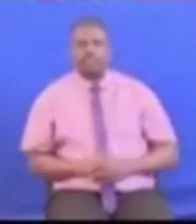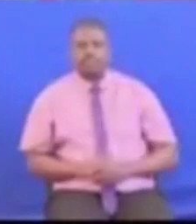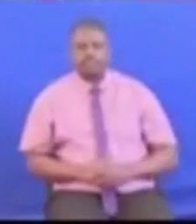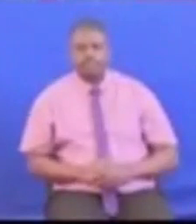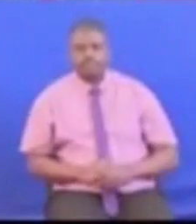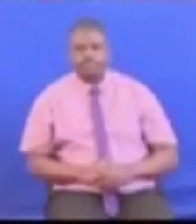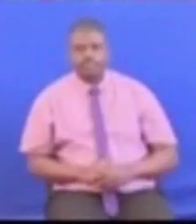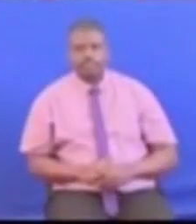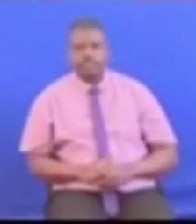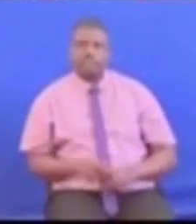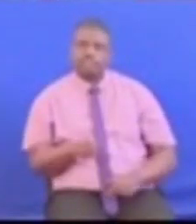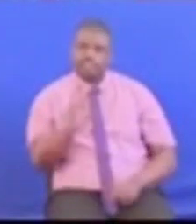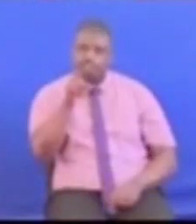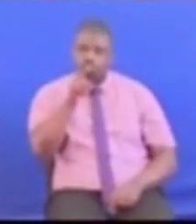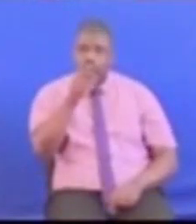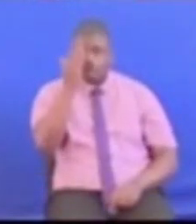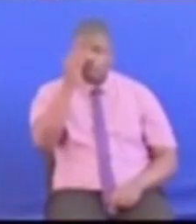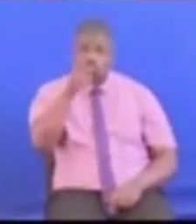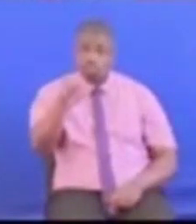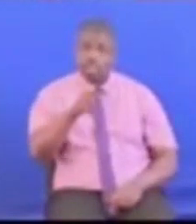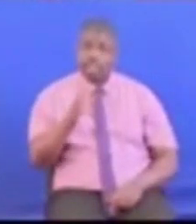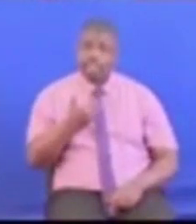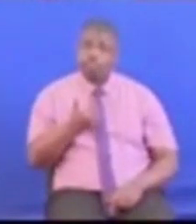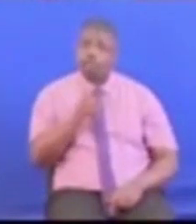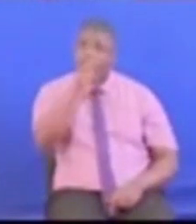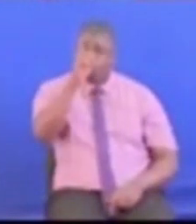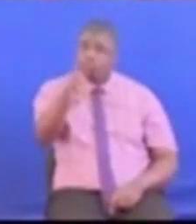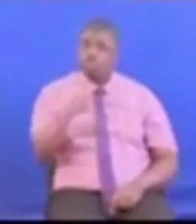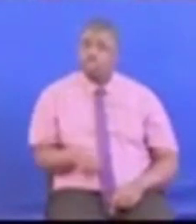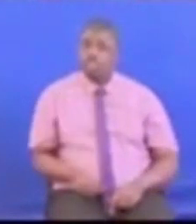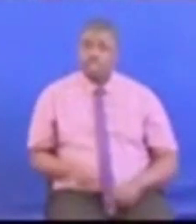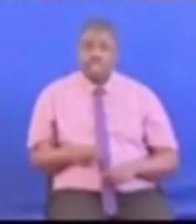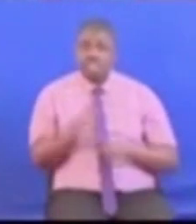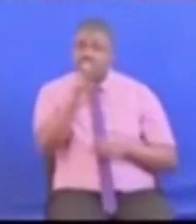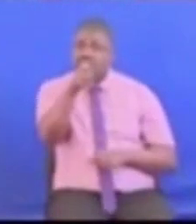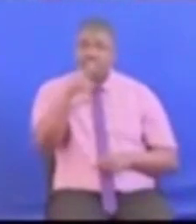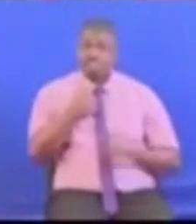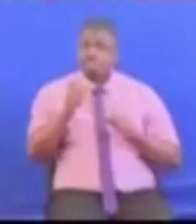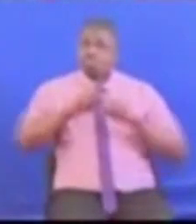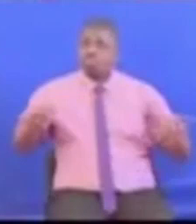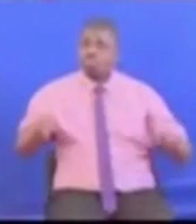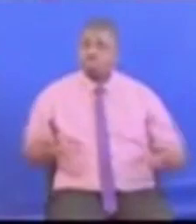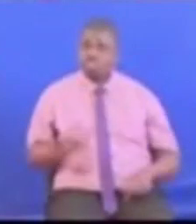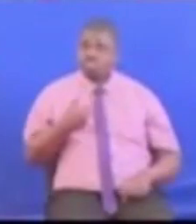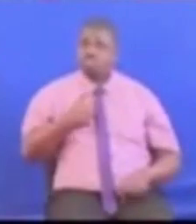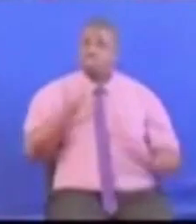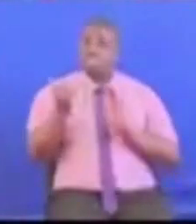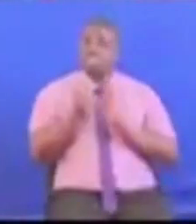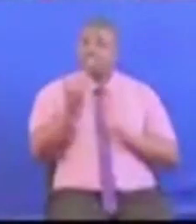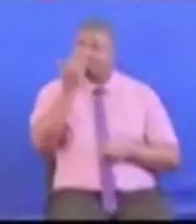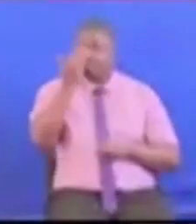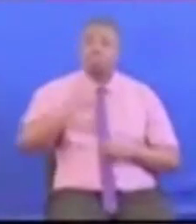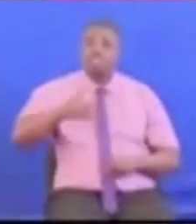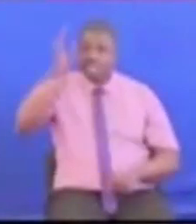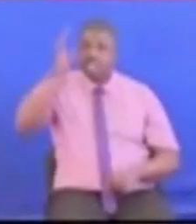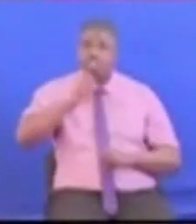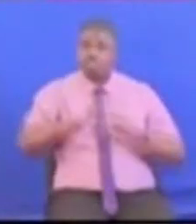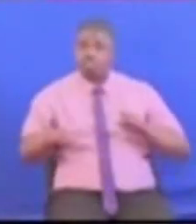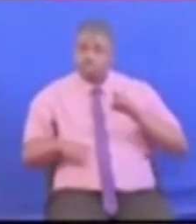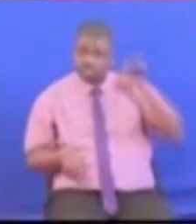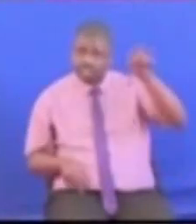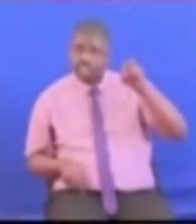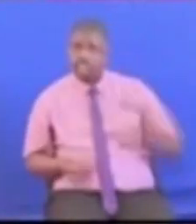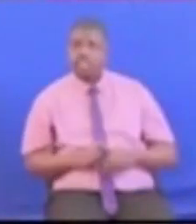Kwa hiyo hilo tu, kwa kuwa analijua, alipaswa ajue kwamba hawezi kuwa yeye anajua sheria kuliko mimi.